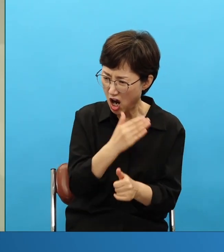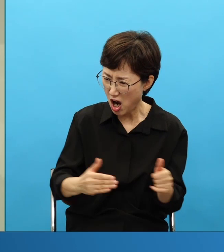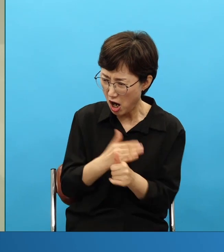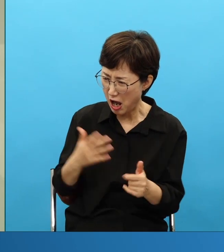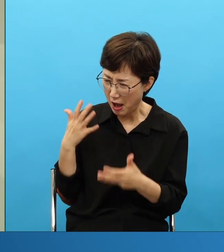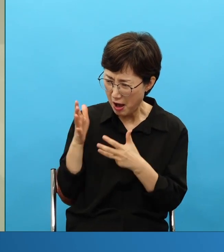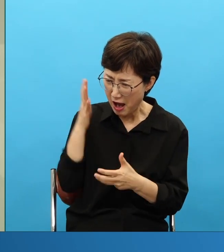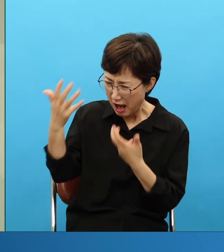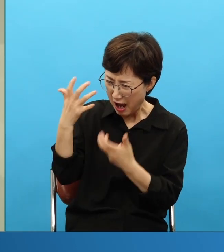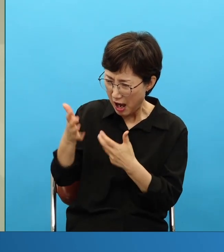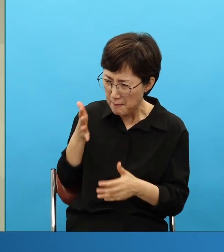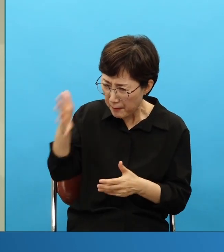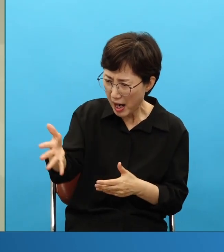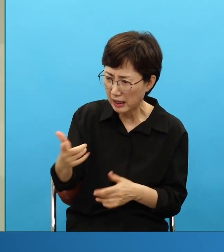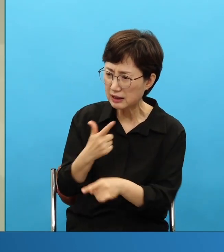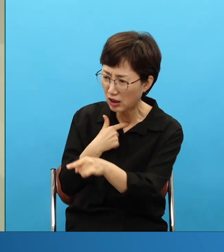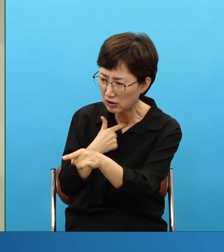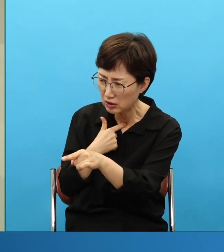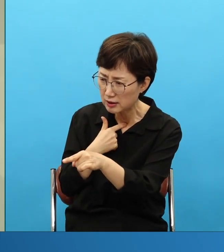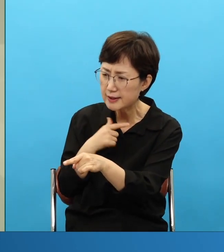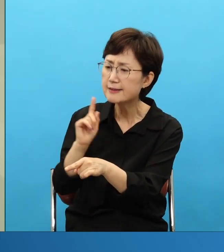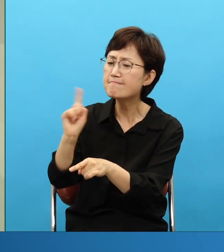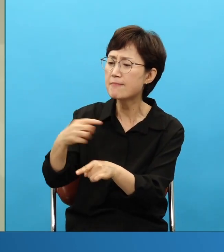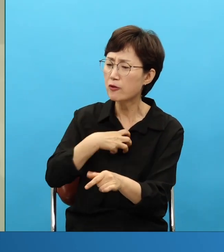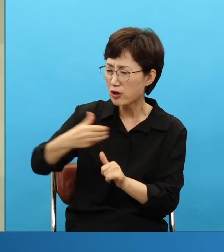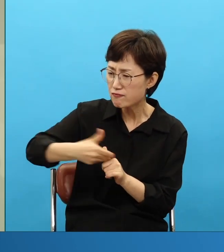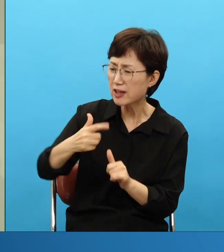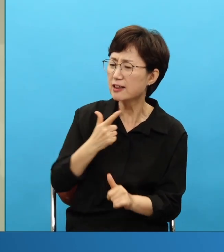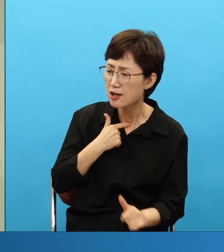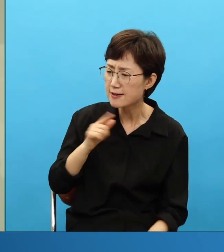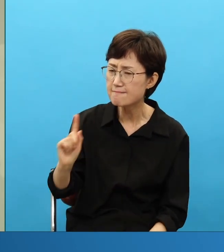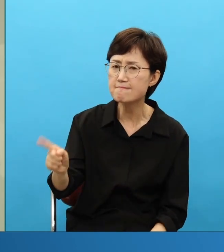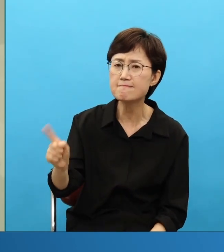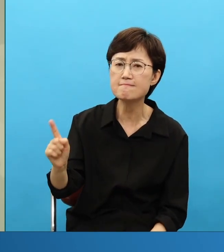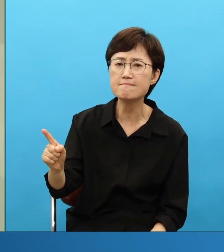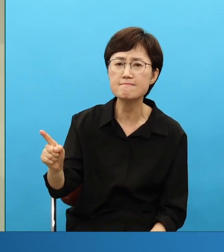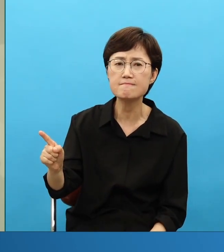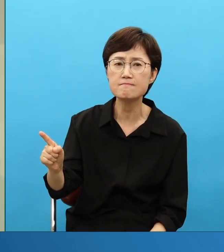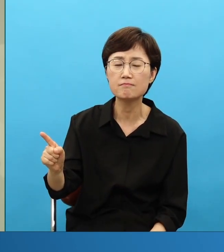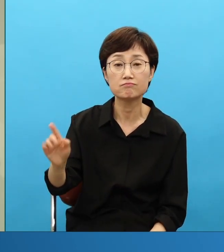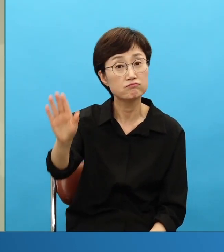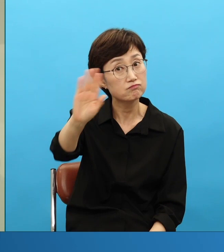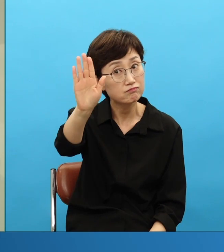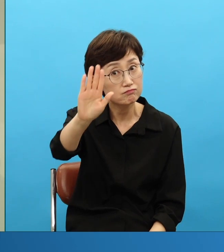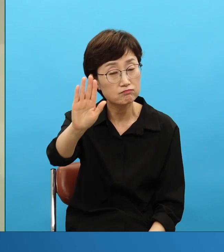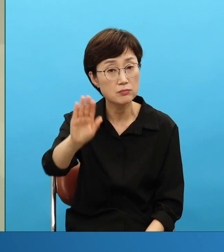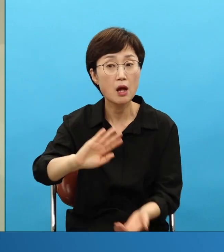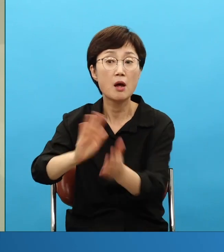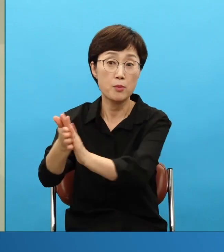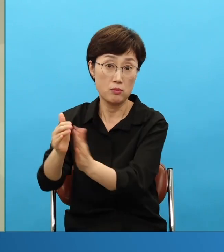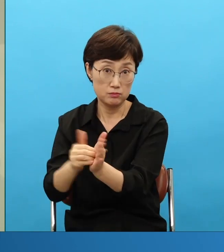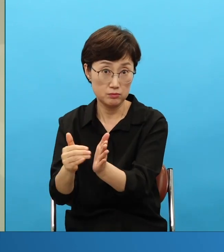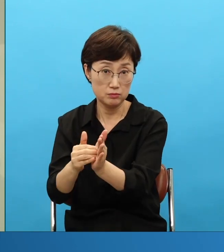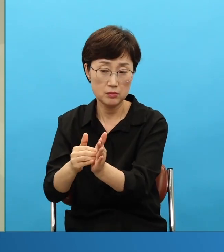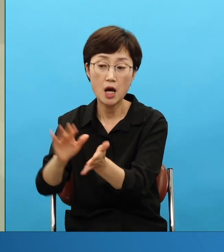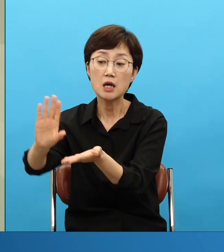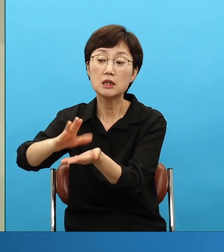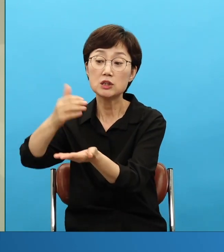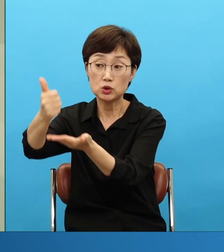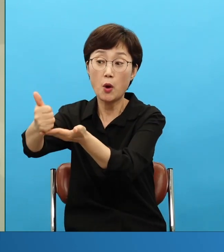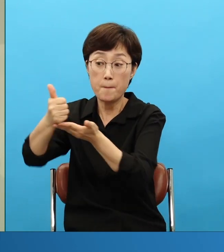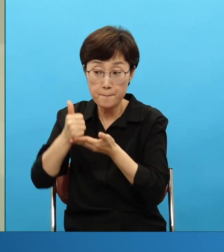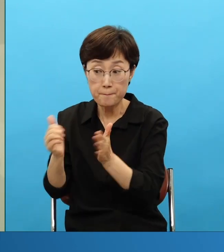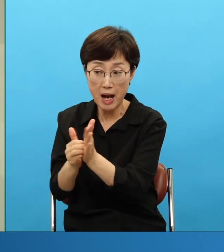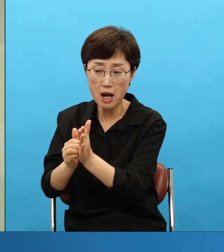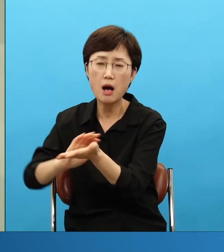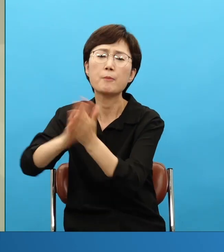사람 괴롭힌 사람 아니냐? That he's someone who used to torment people who believed in 이게 뭔 Jesus. 상관이 있어요? But what does that matter? 그리스도로 돌아왔는데 That he came to